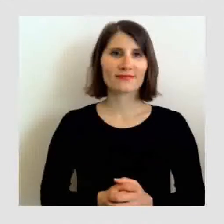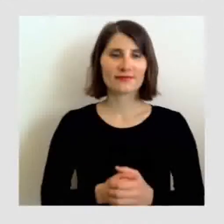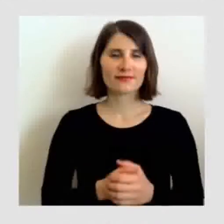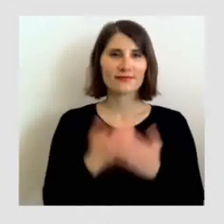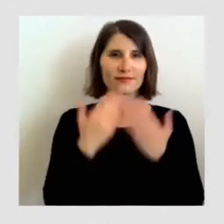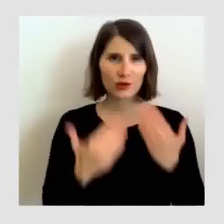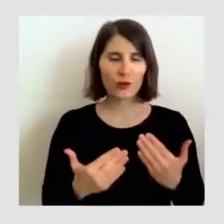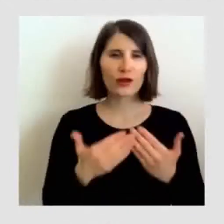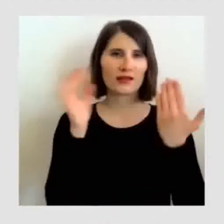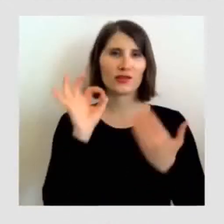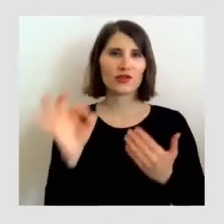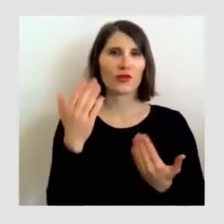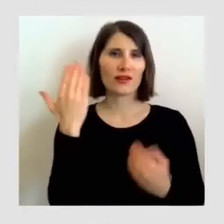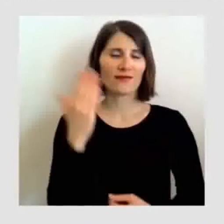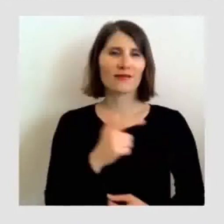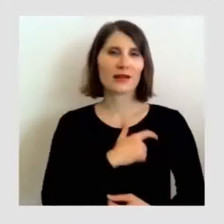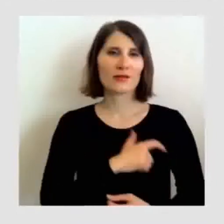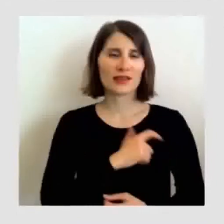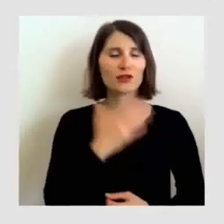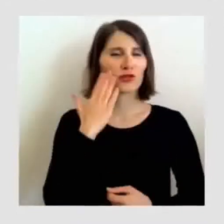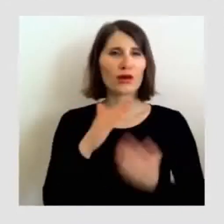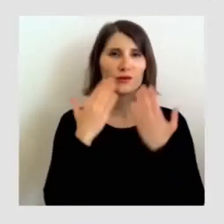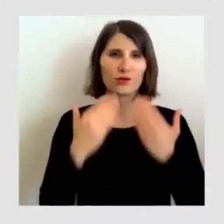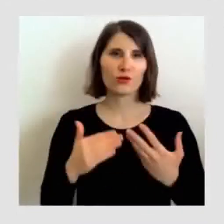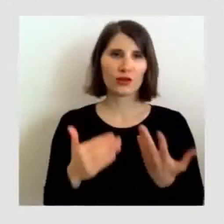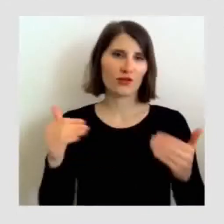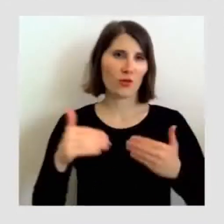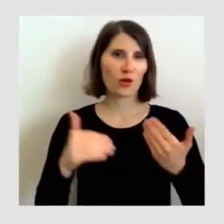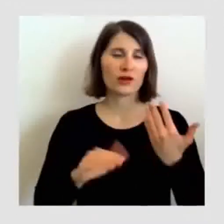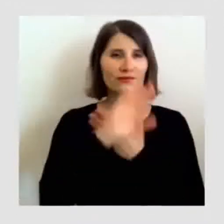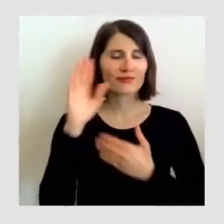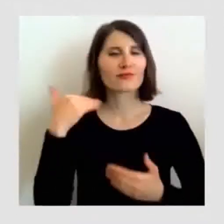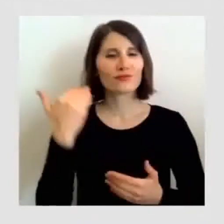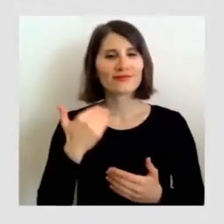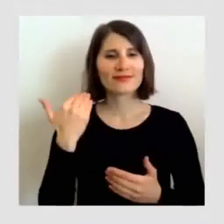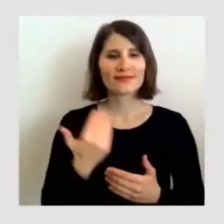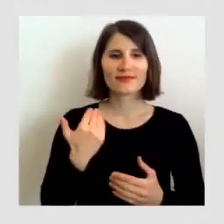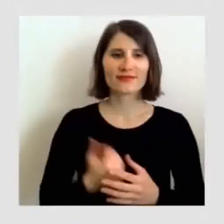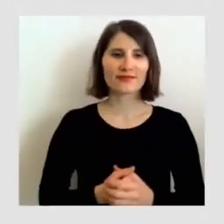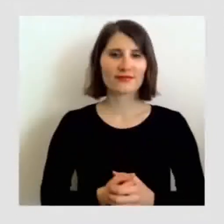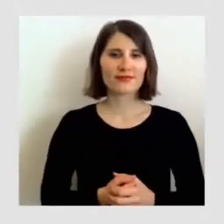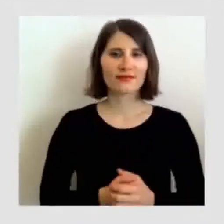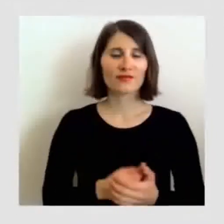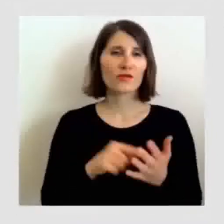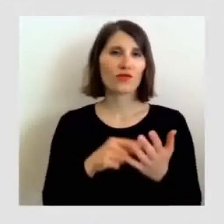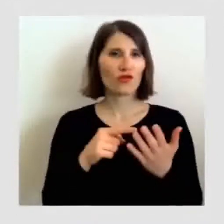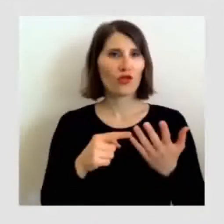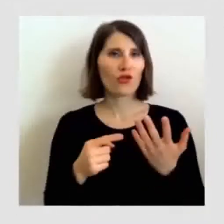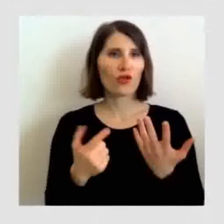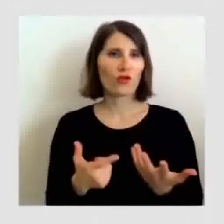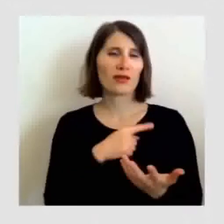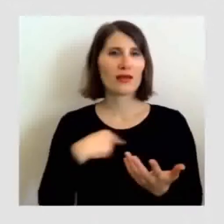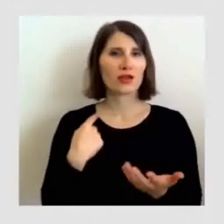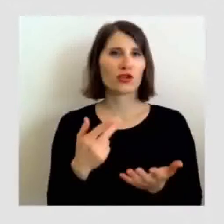dobry, witam Państwa bardzo serdecznie i bardzo dziękuję za możliwość zabrania głosu i przedstawienia argumentów ważnych z punktu widzenia